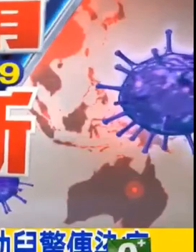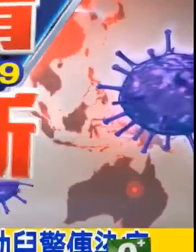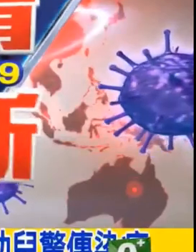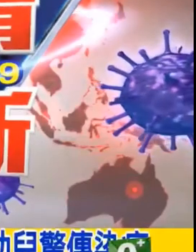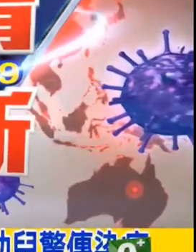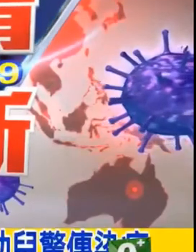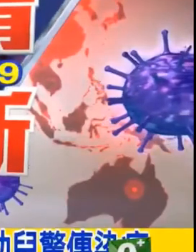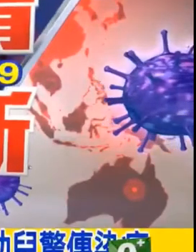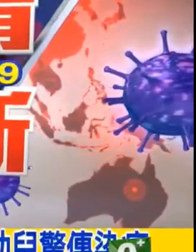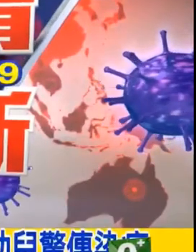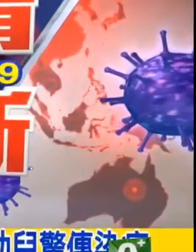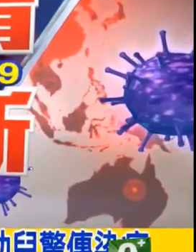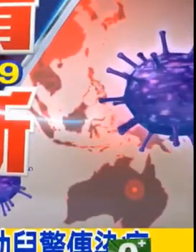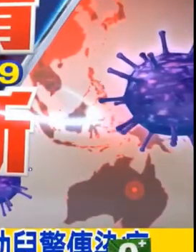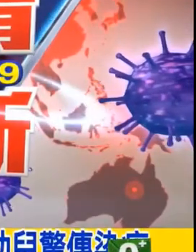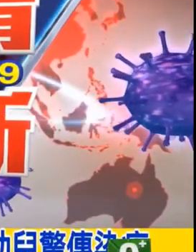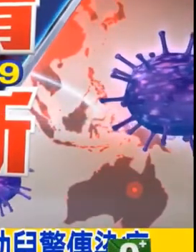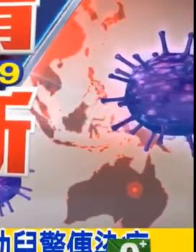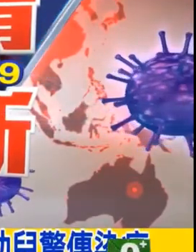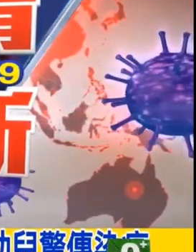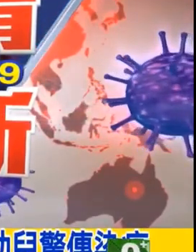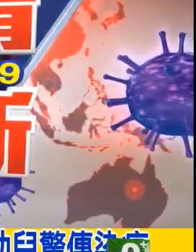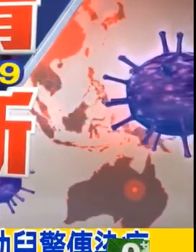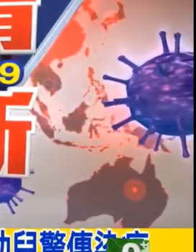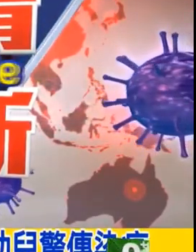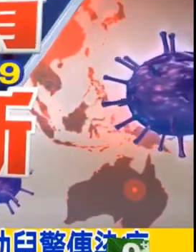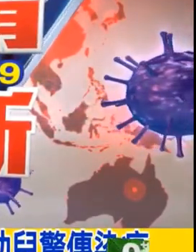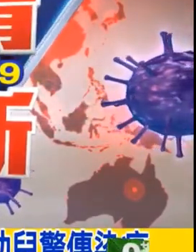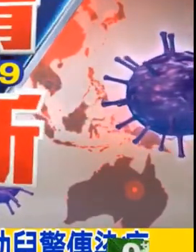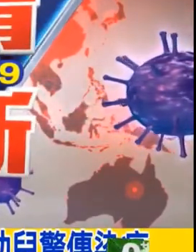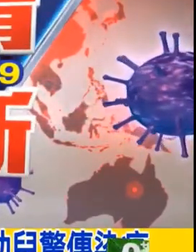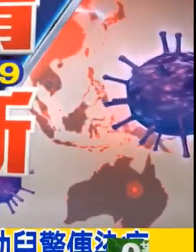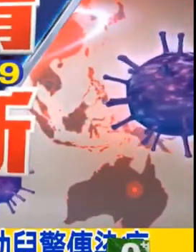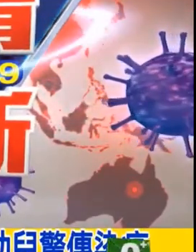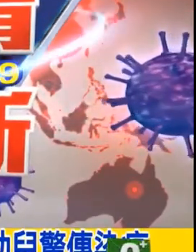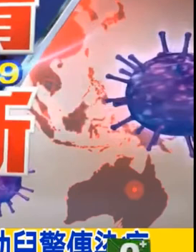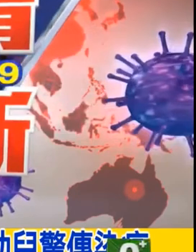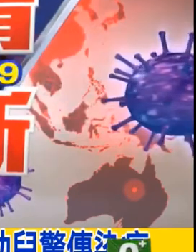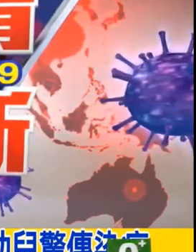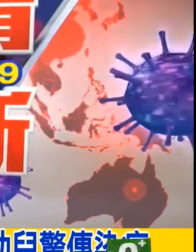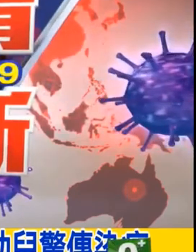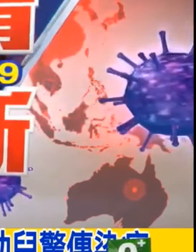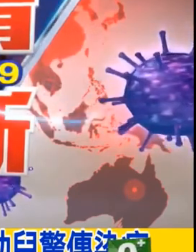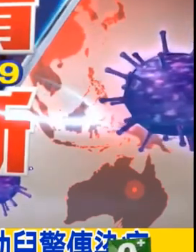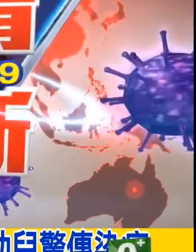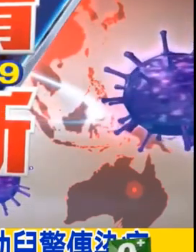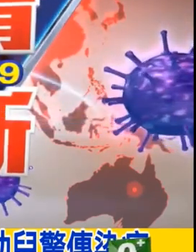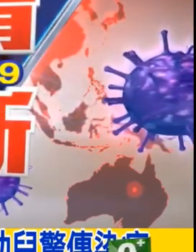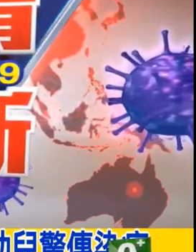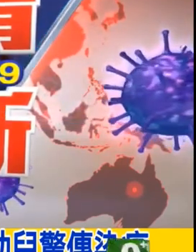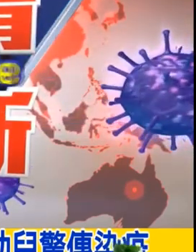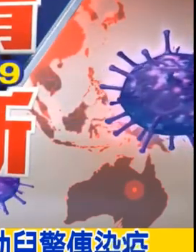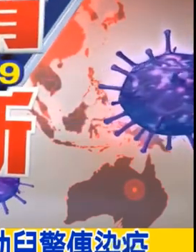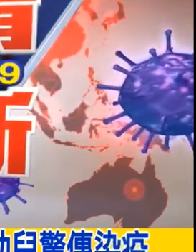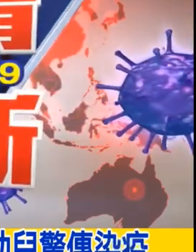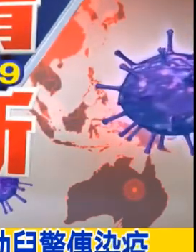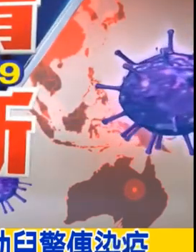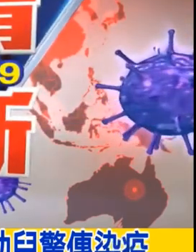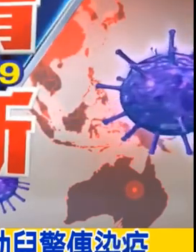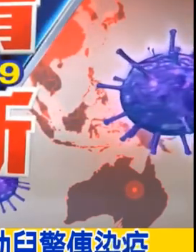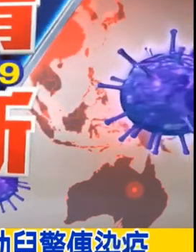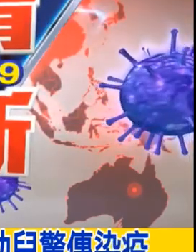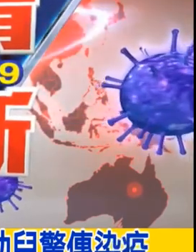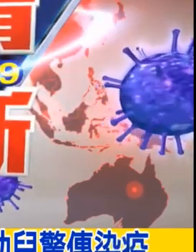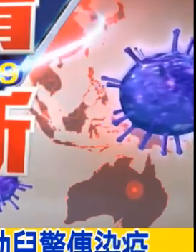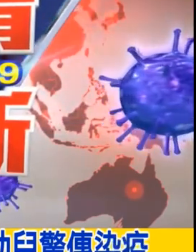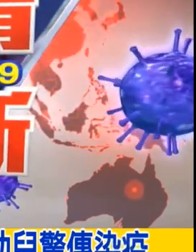台北市这边的最新情况，其实今天新增的9例都在新北市，不过因为是幼儿园老师传染给学生，或者是学生传染给